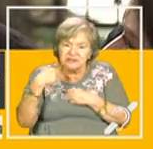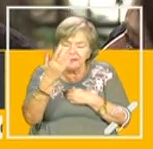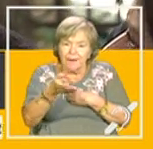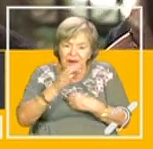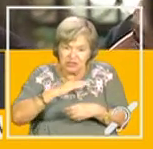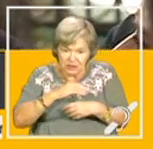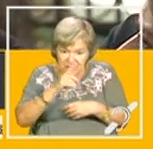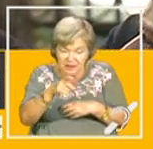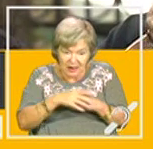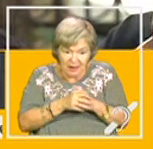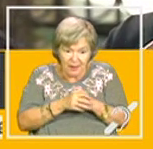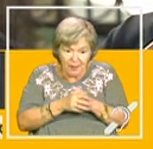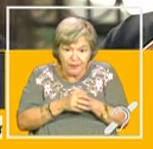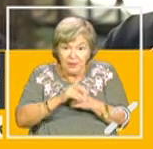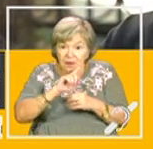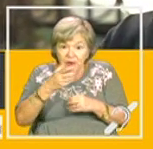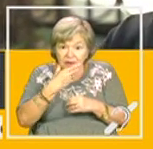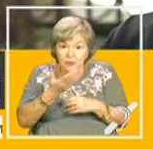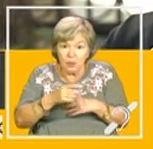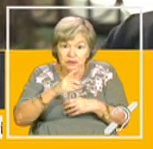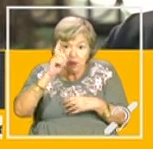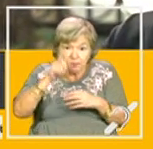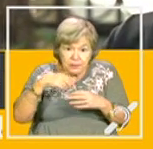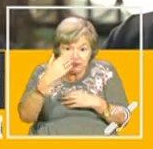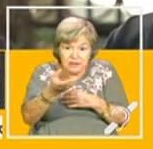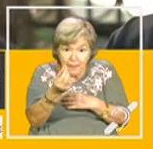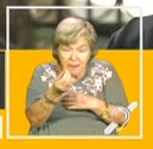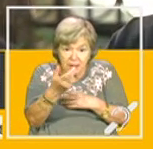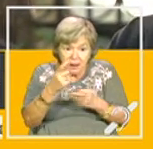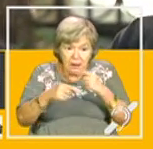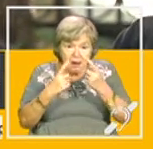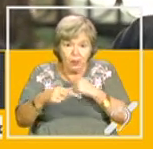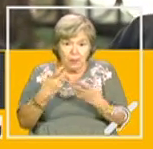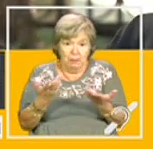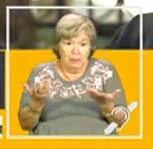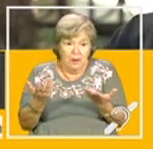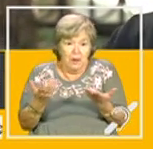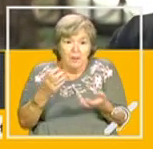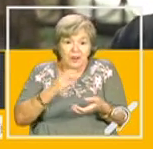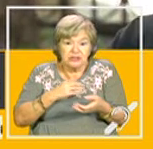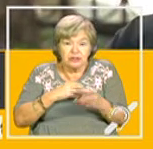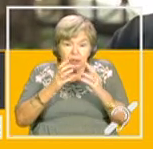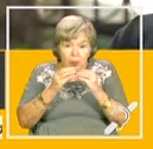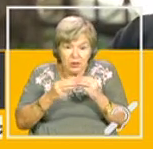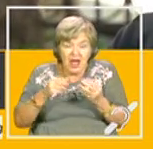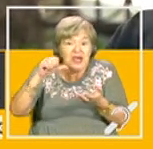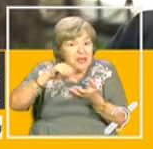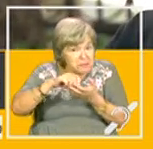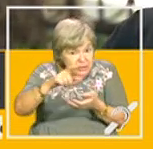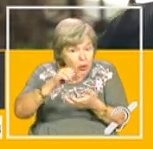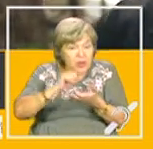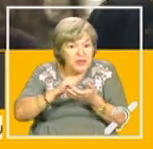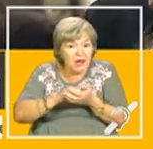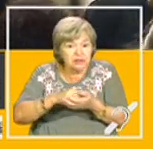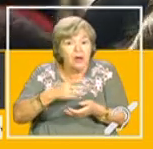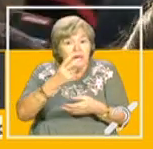fi executat deschis. Este o situație care... V-am mai spus. Domnul Iohannis iese foarte des în mijlocul dumneavoastră și vă dă